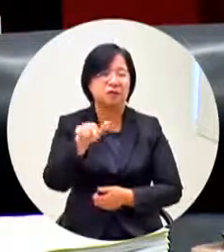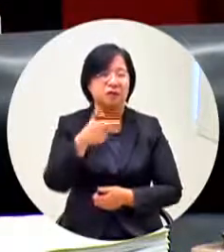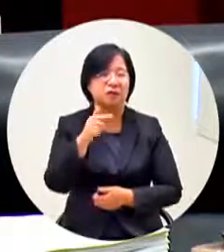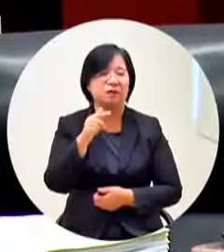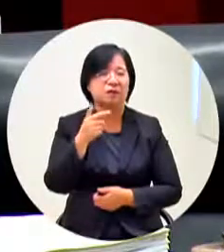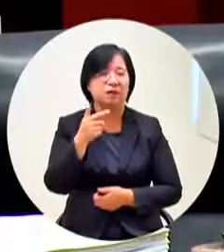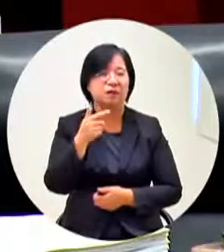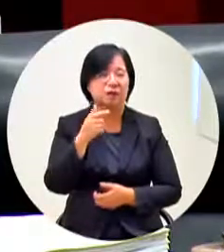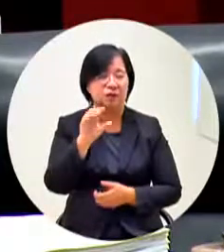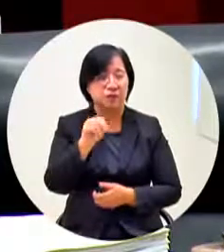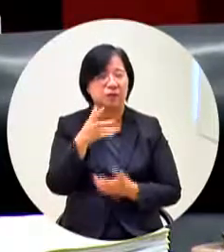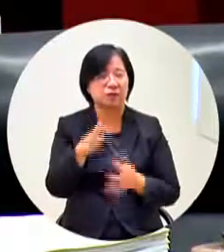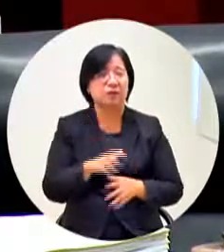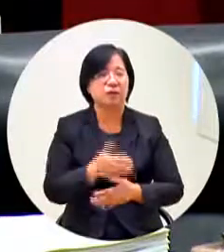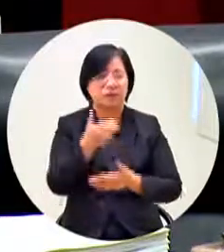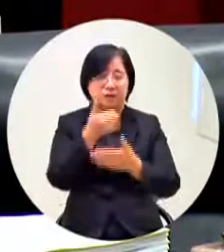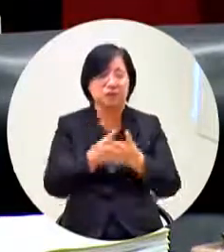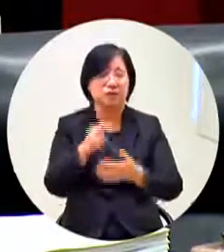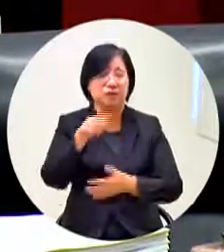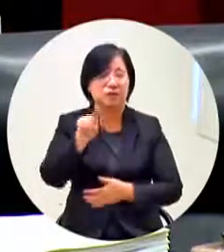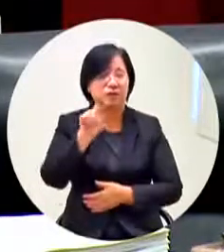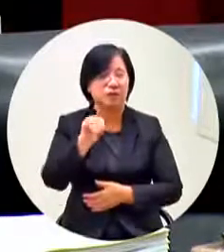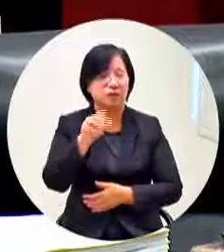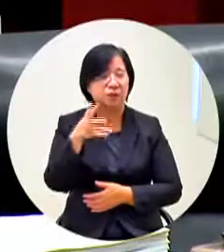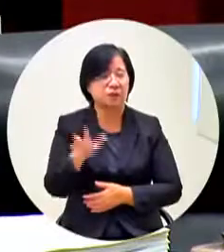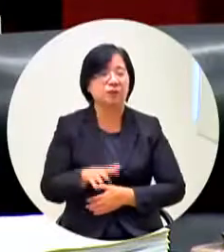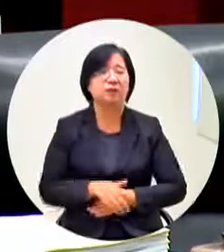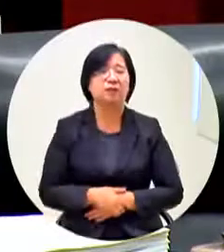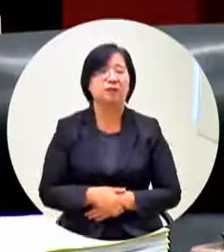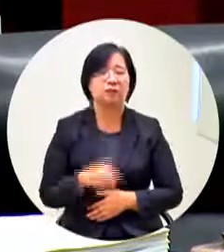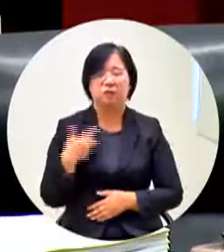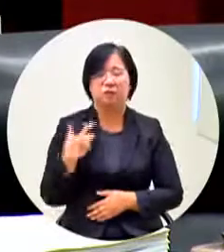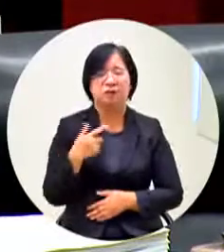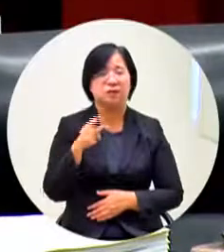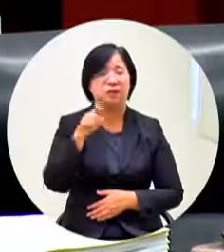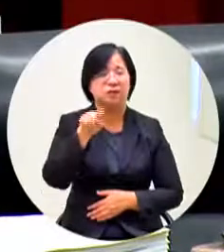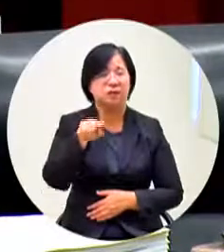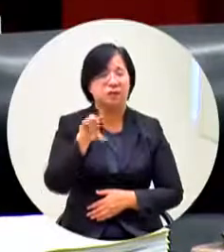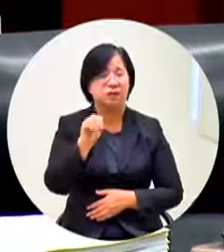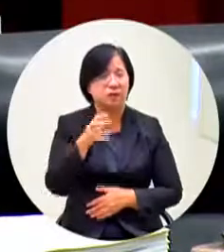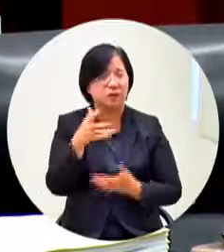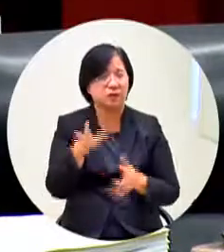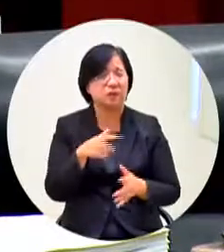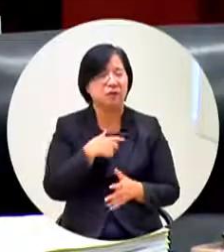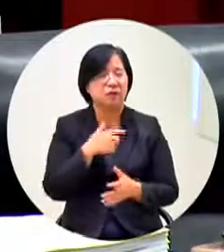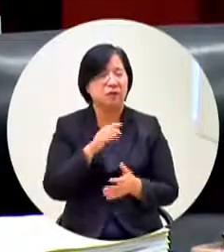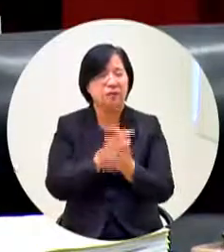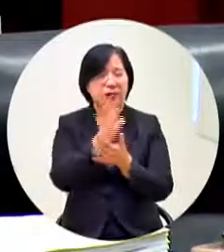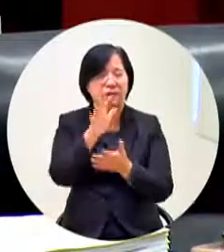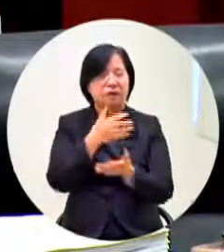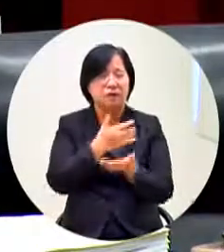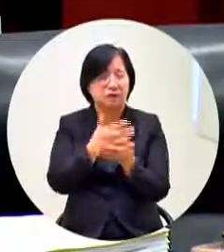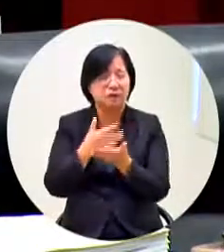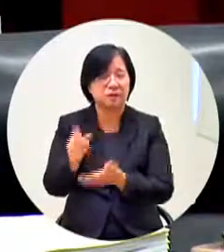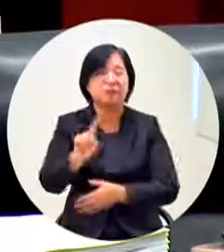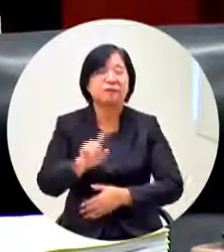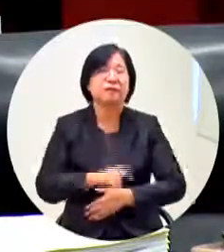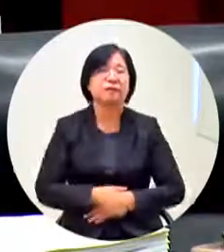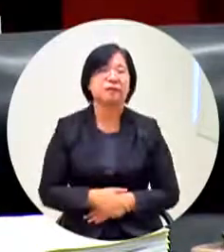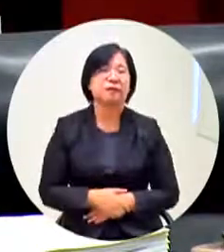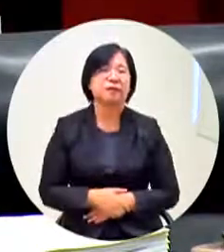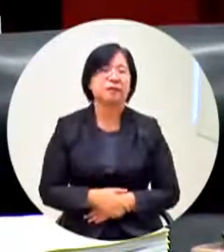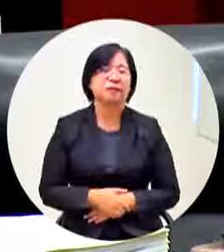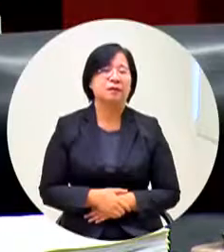有剩余的1000多万呐、啊。那我不晓得这1000多万未来你们要怎么做处理啊哈。那但是因